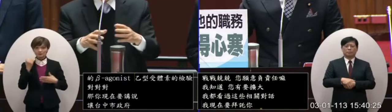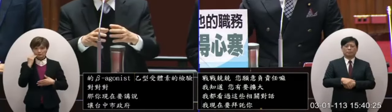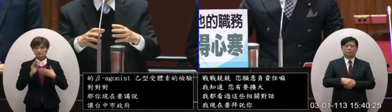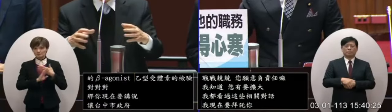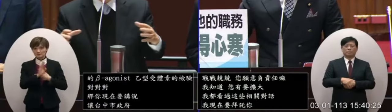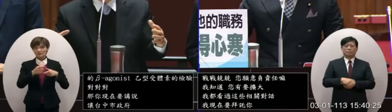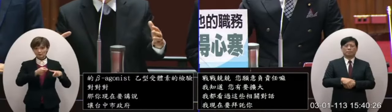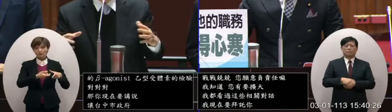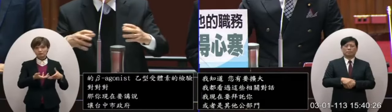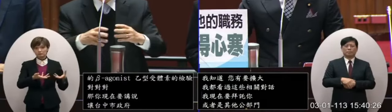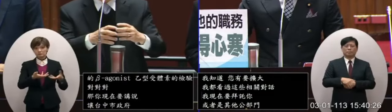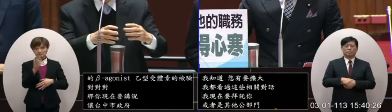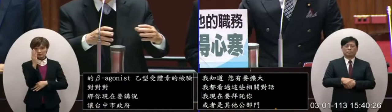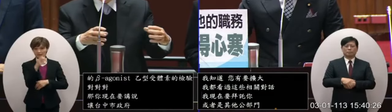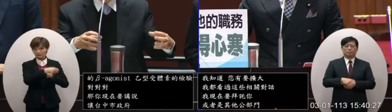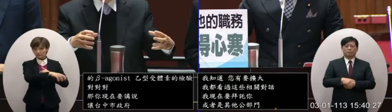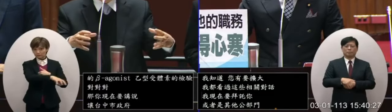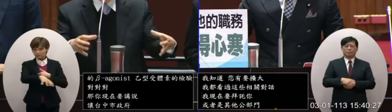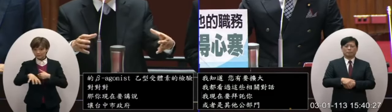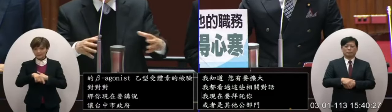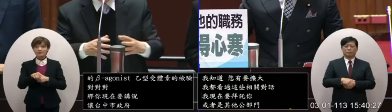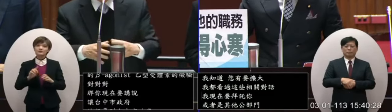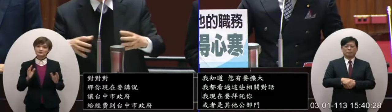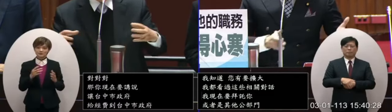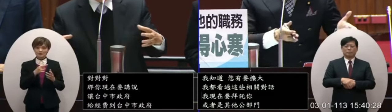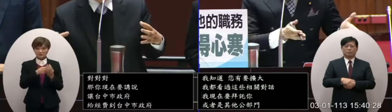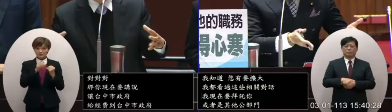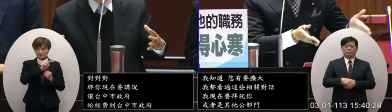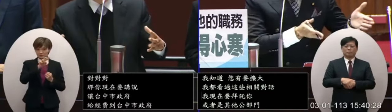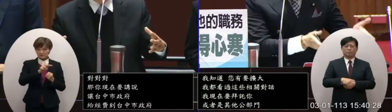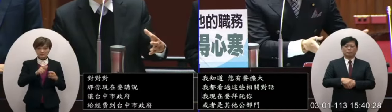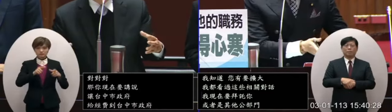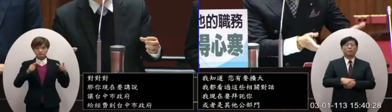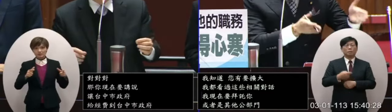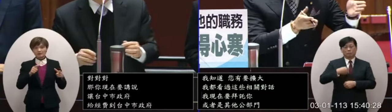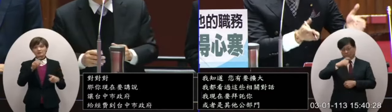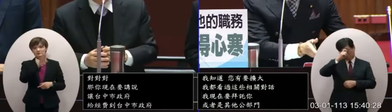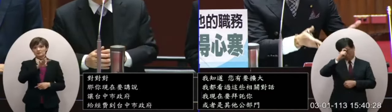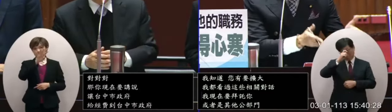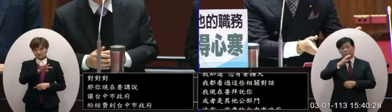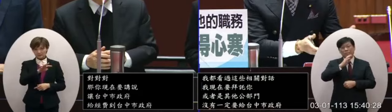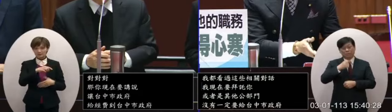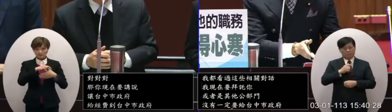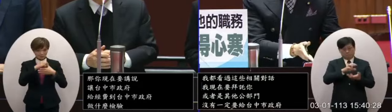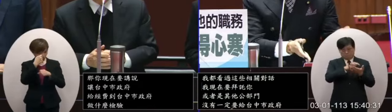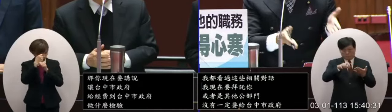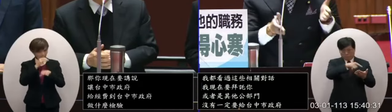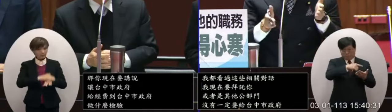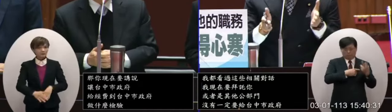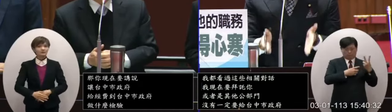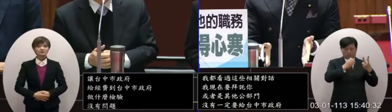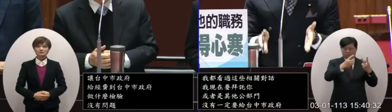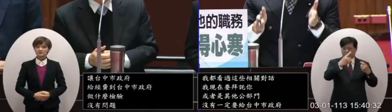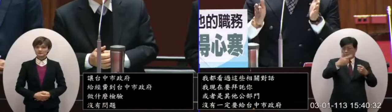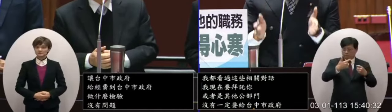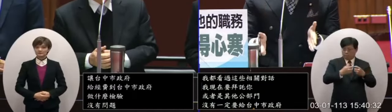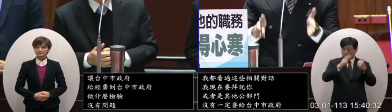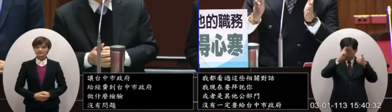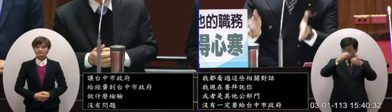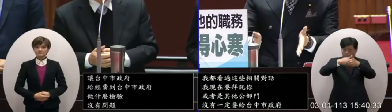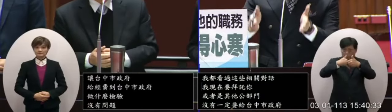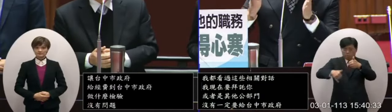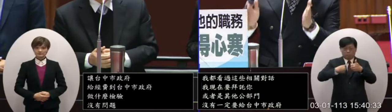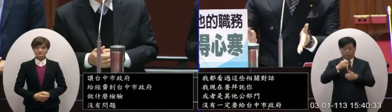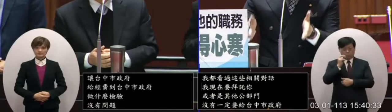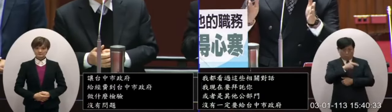门，我跟你讲了，就已经要从2000件的猪肉扩大到4000件。 我希望是比照2016年许志杰委员